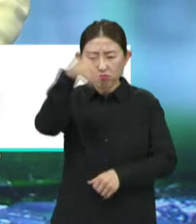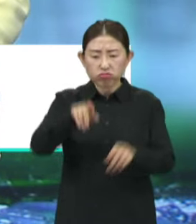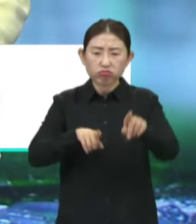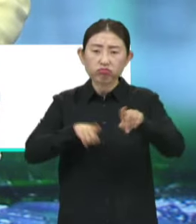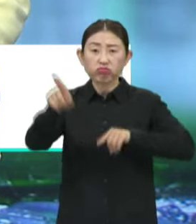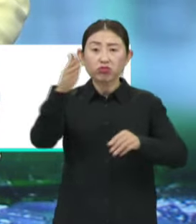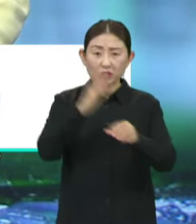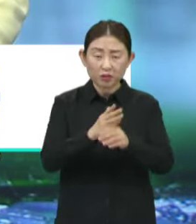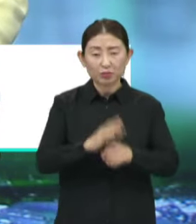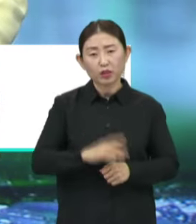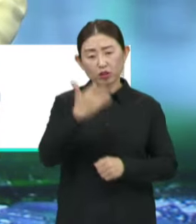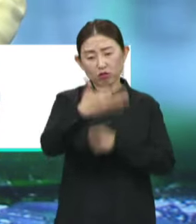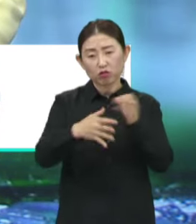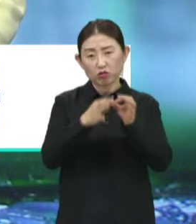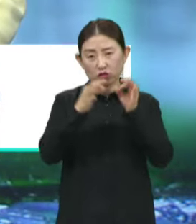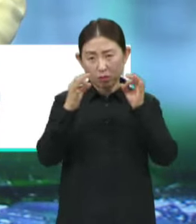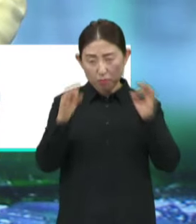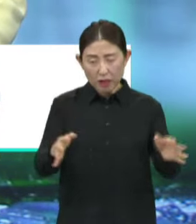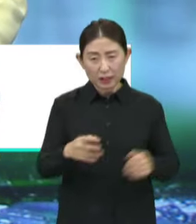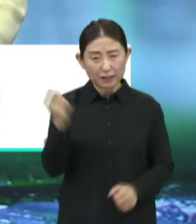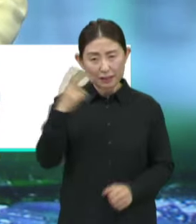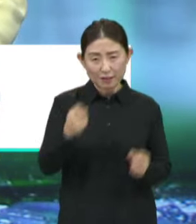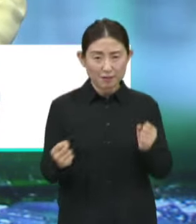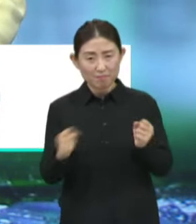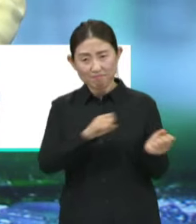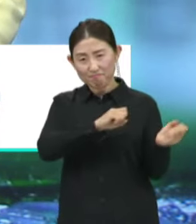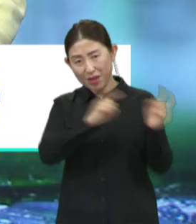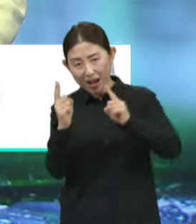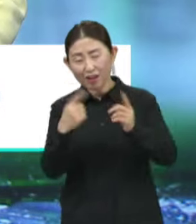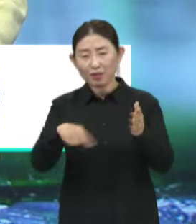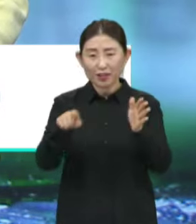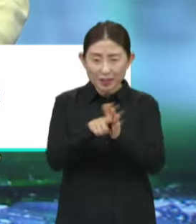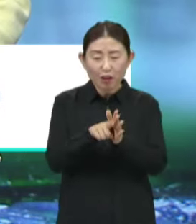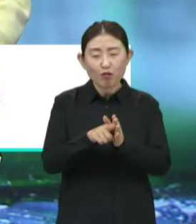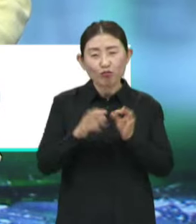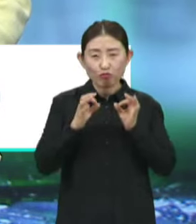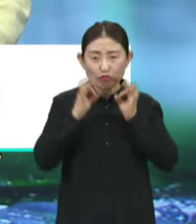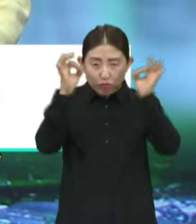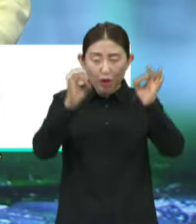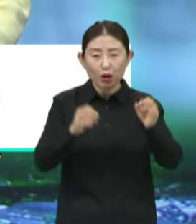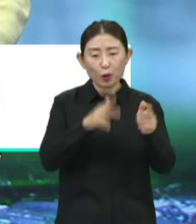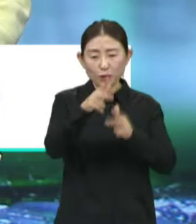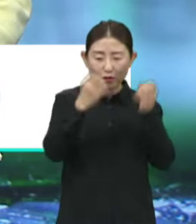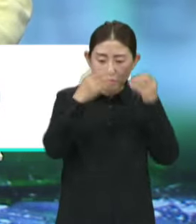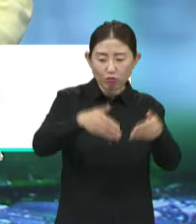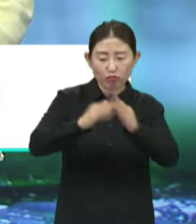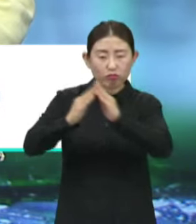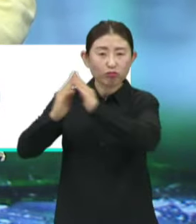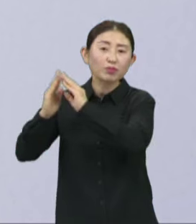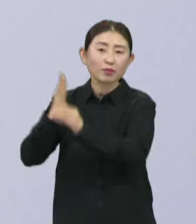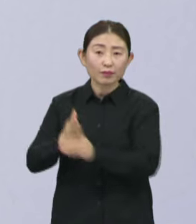브랜드 리뉴얼과 공장 신축 이전 등을 통해 반등을 노리고 있습니다. 양정진 기자입니다.